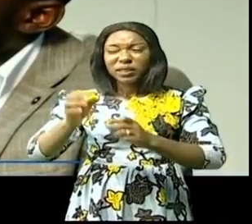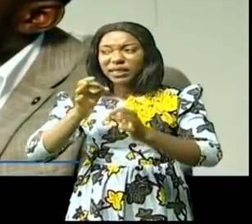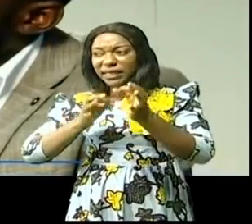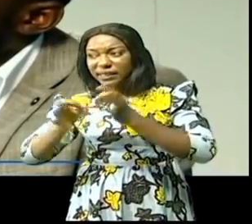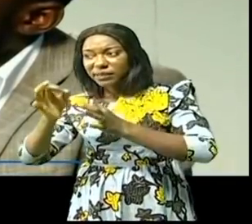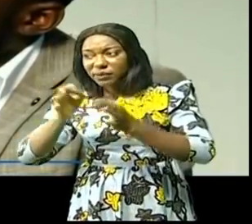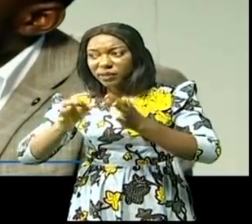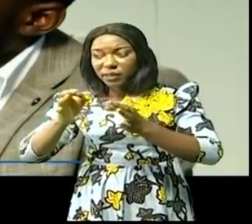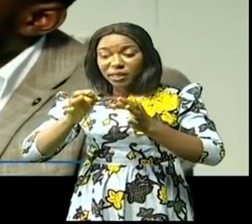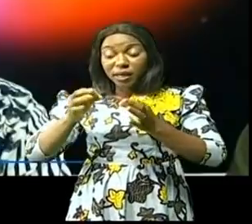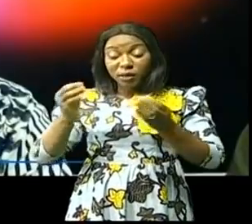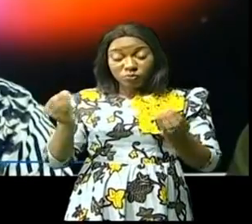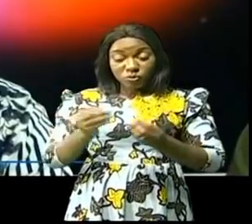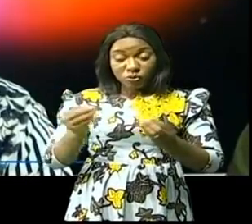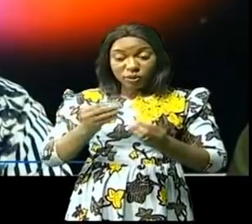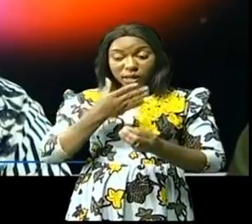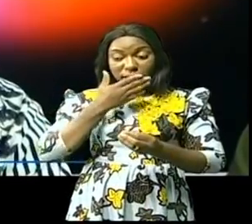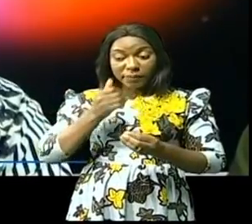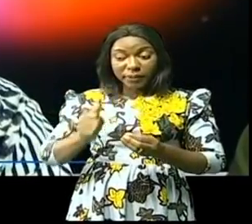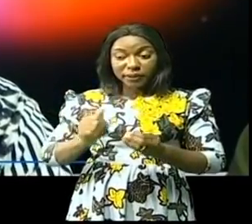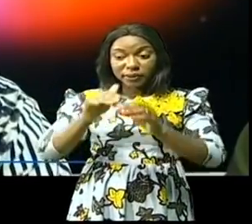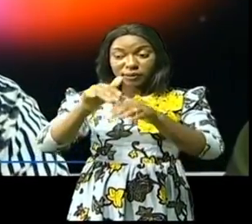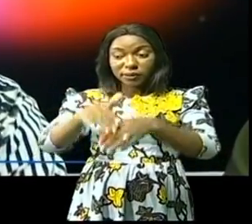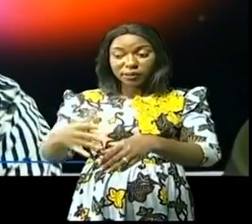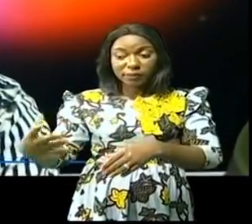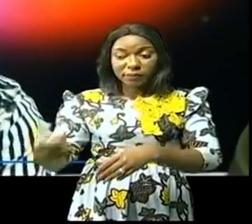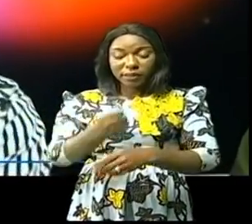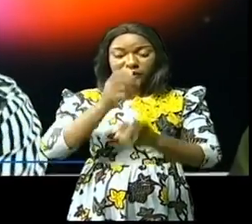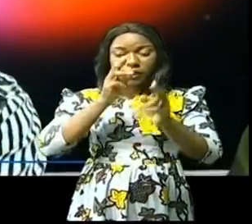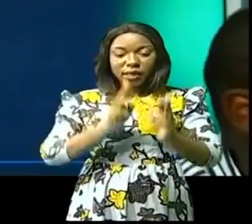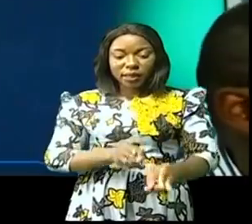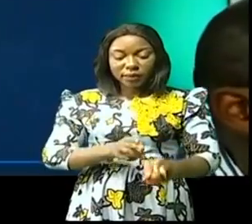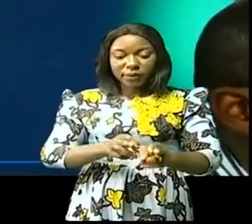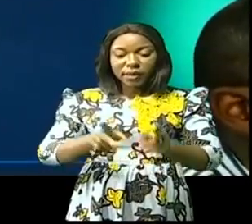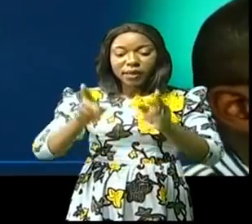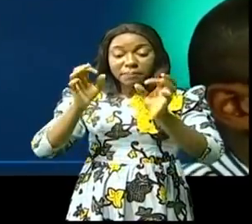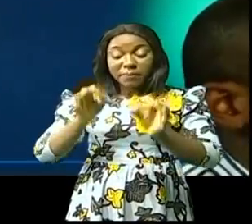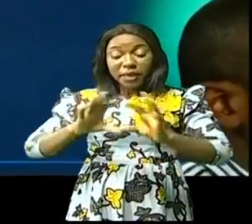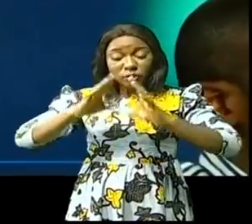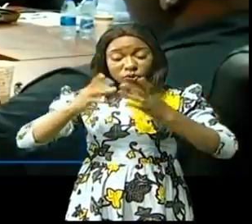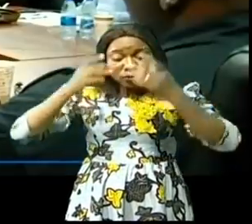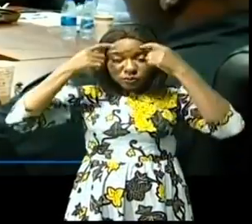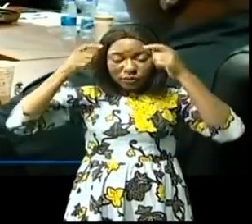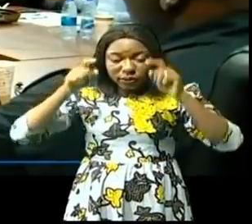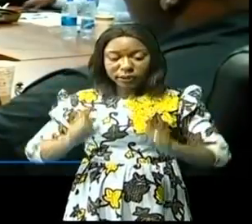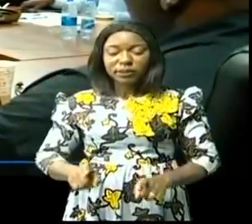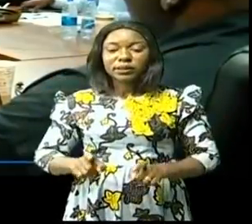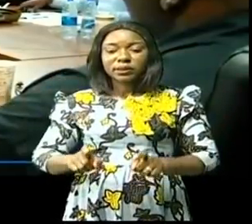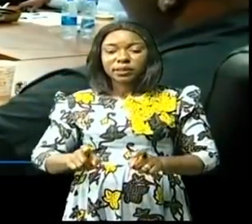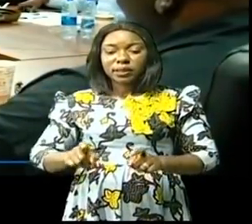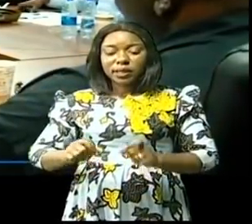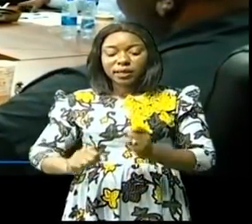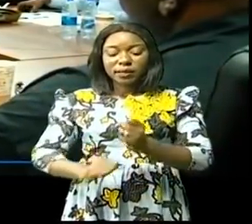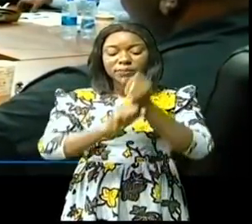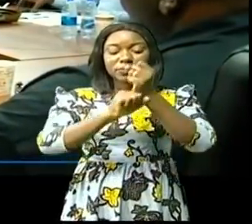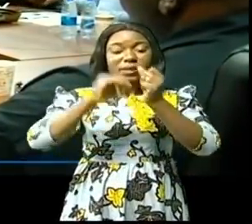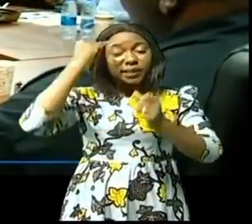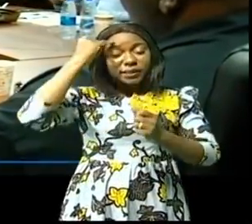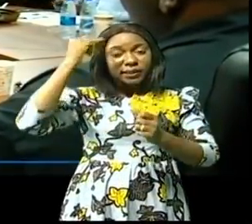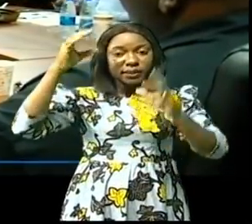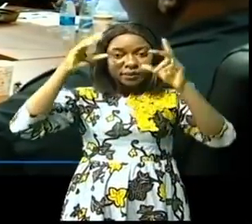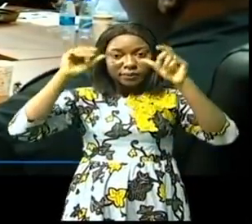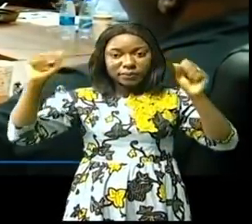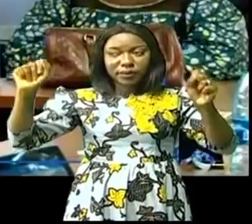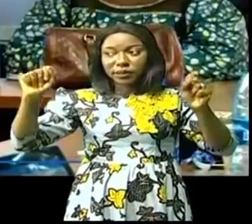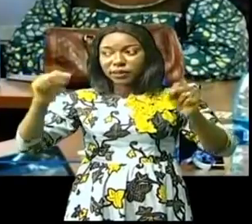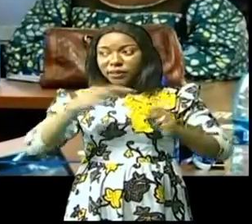les raisons qui ont poussé leur fils à prendre les armes. Aujourd'hui, tous sont unanimes et appuient l'idée du président Félix Tshisekedi. Trop c'est